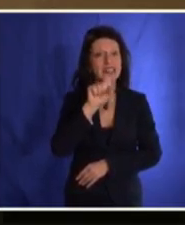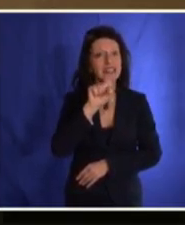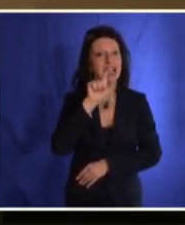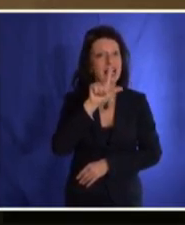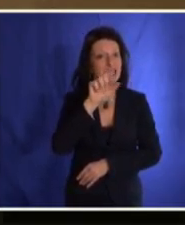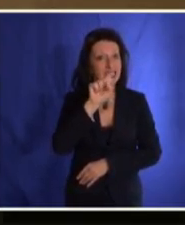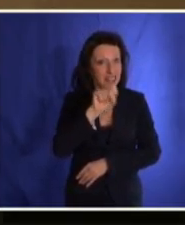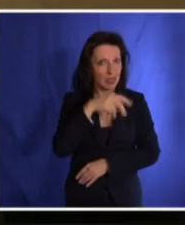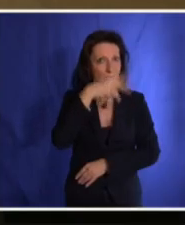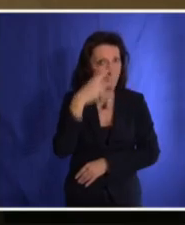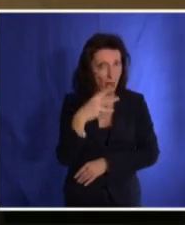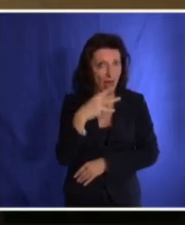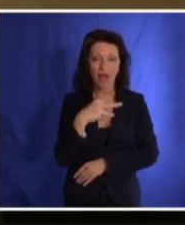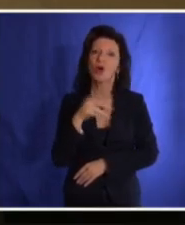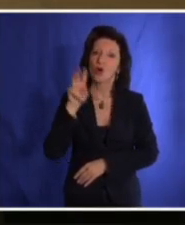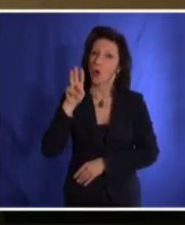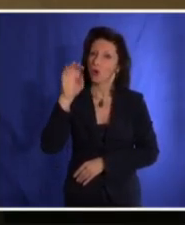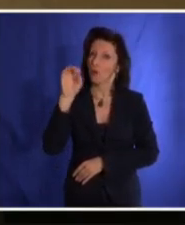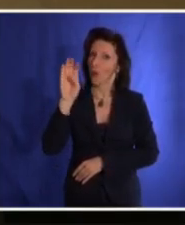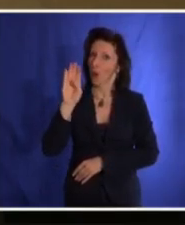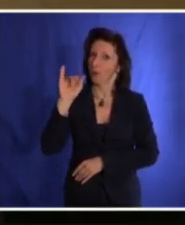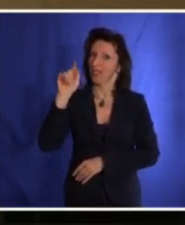sind.